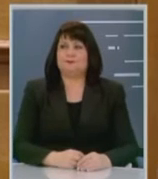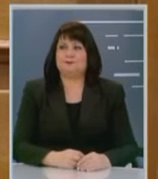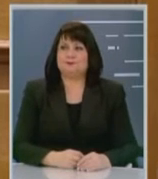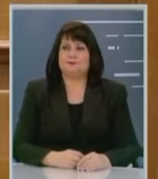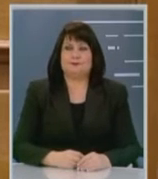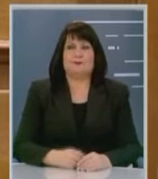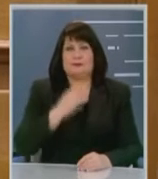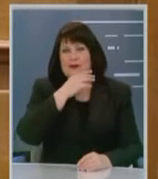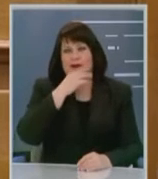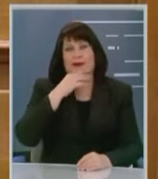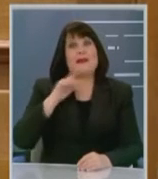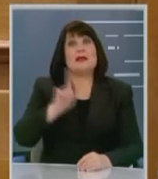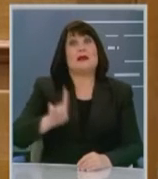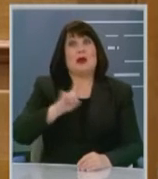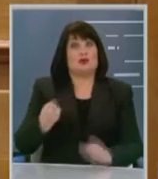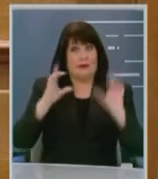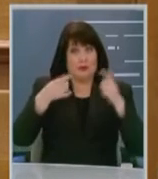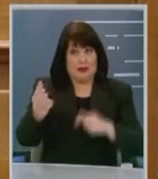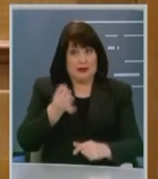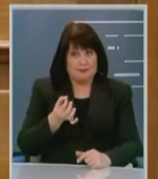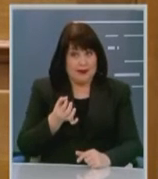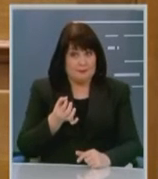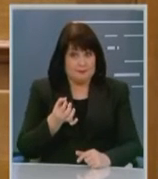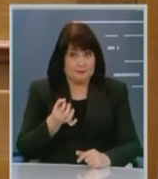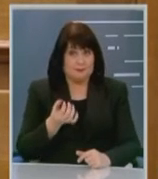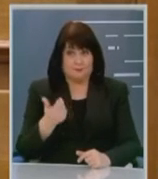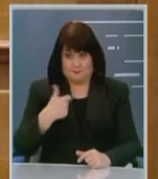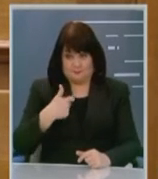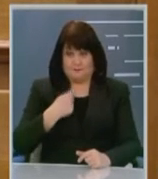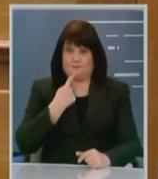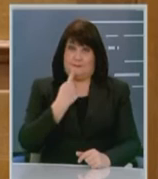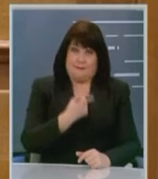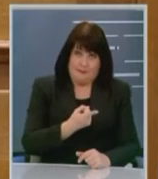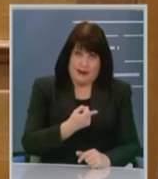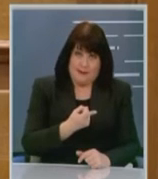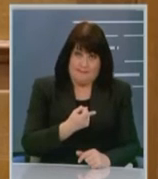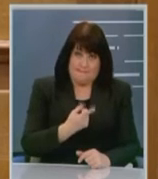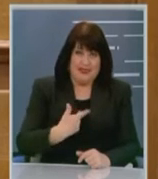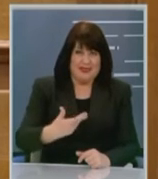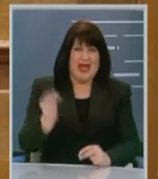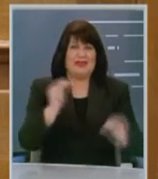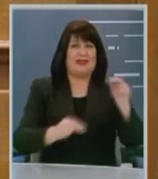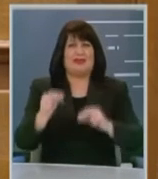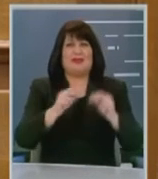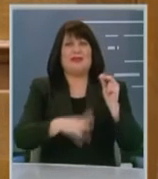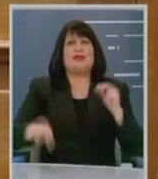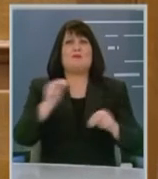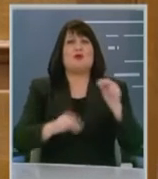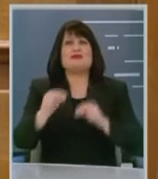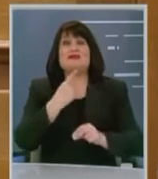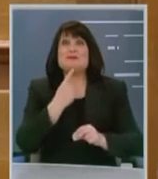Είπε ο κύριος Μητσοτάκης ότι χαρακτήρισα παραμονές του δημοψηφίσματος τα μέτρα